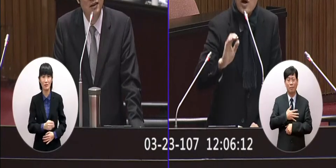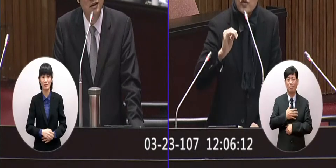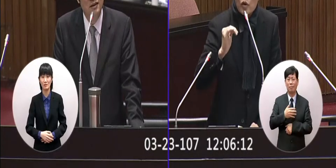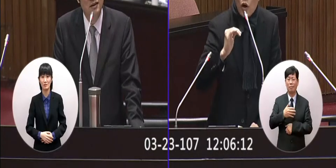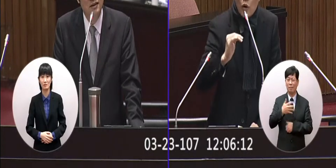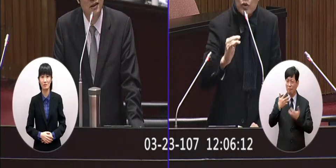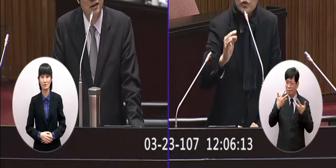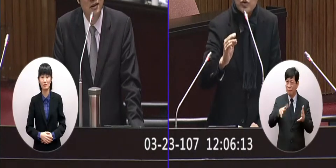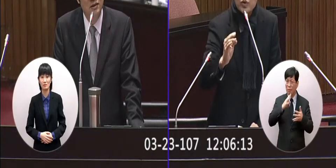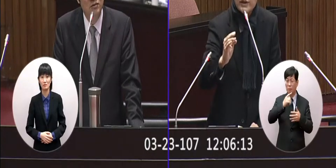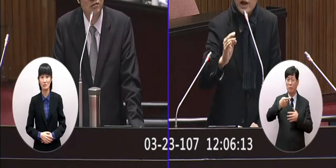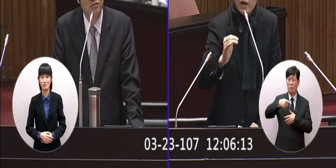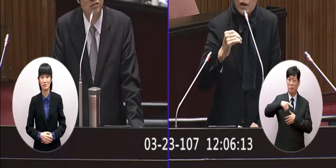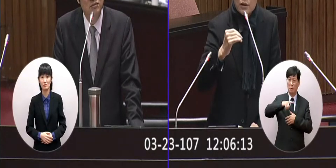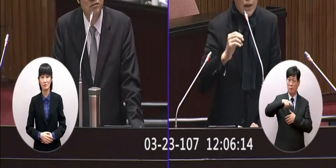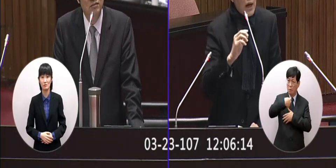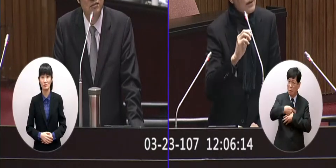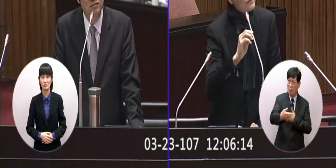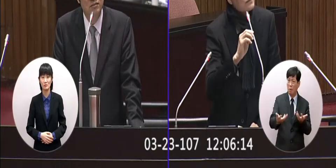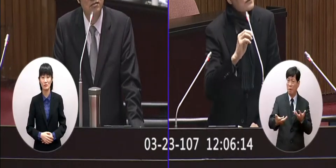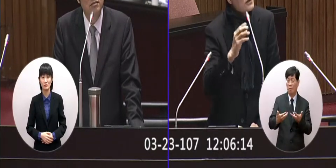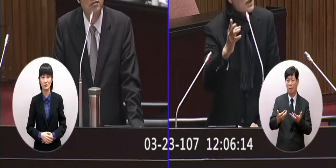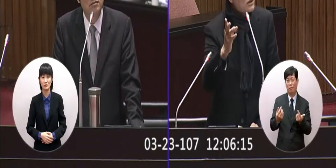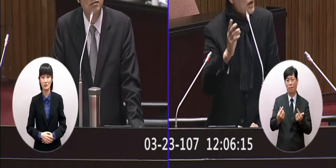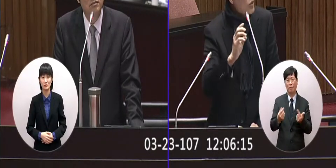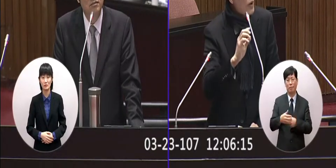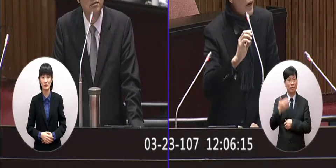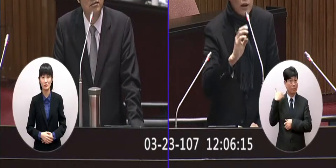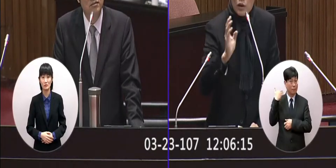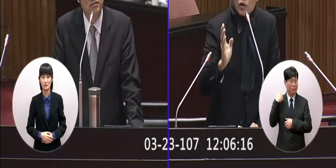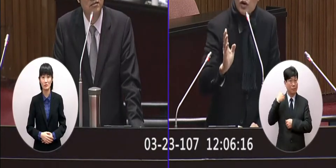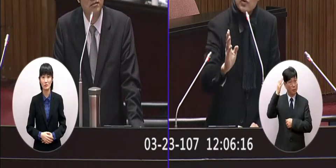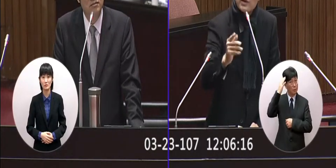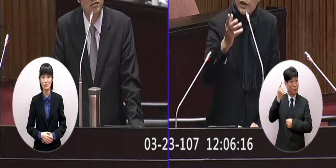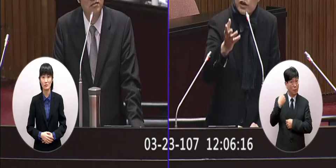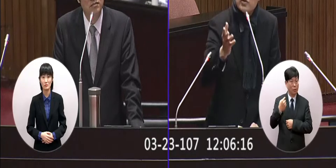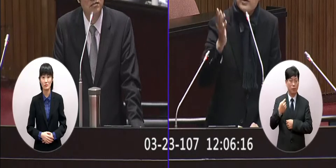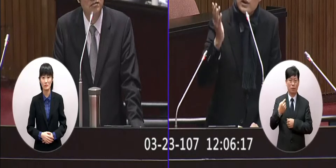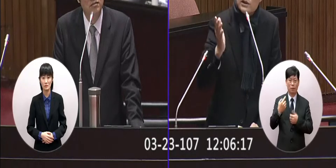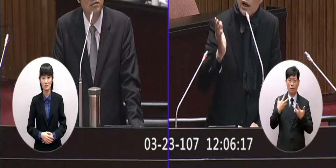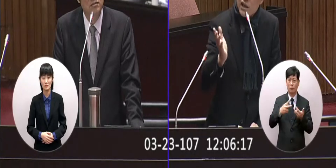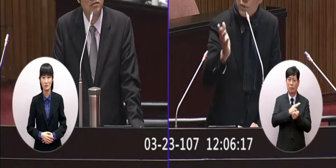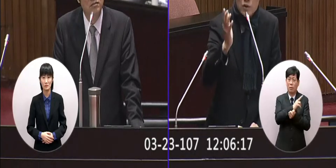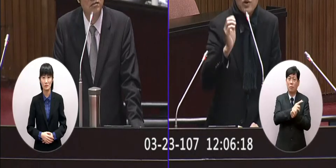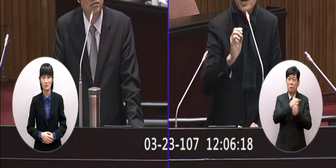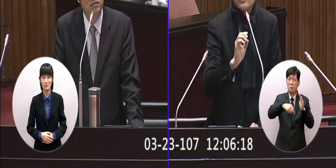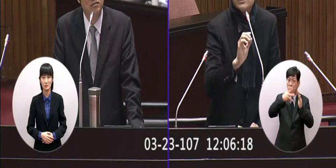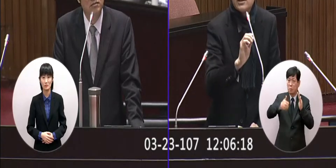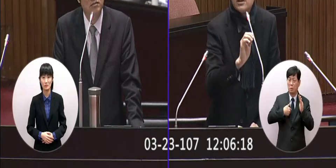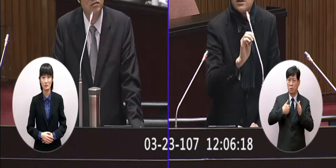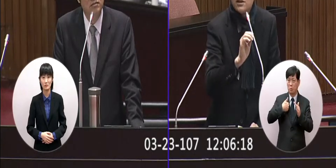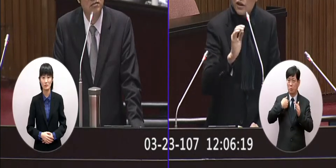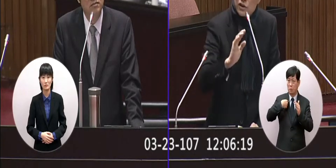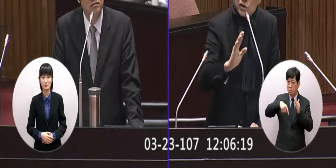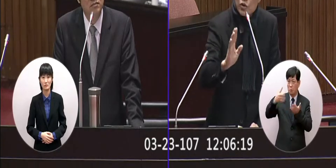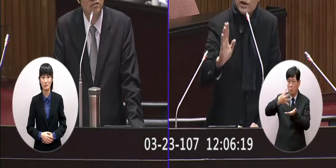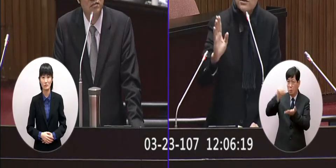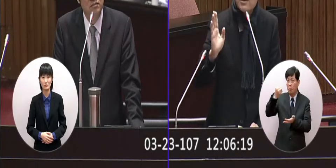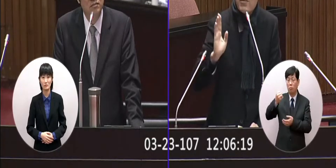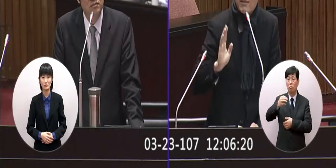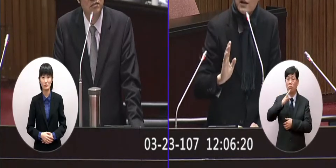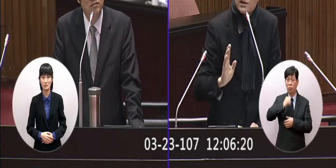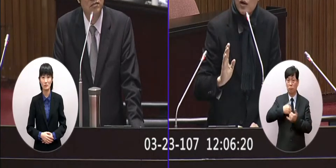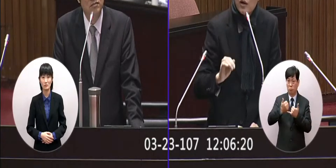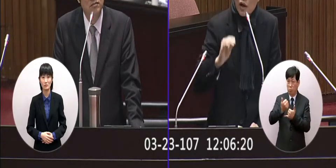可是有很多的后续处理啊，像上次在乌来有很多的林权院长啊，他们也去了好几次，而且是